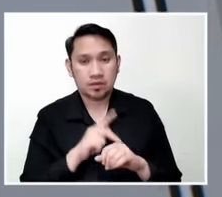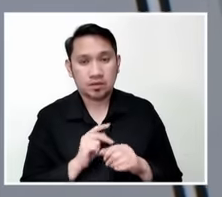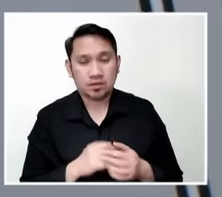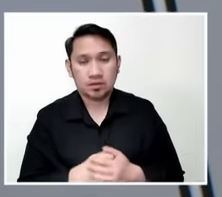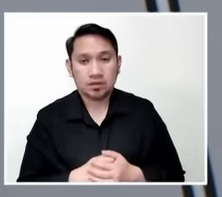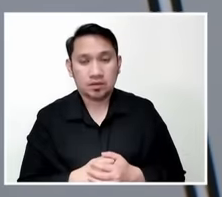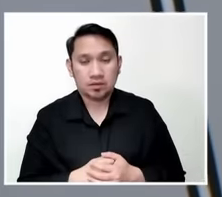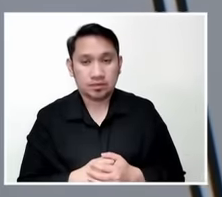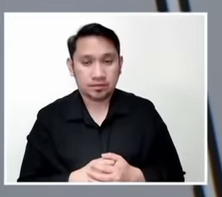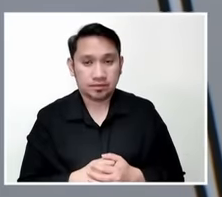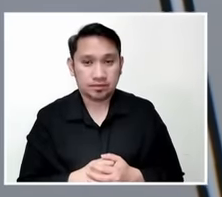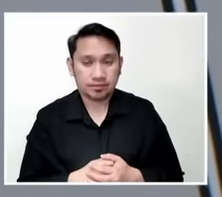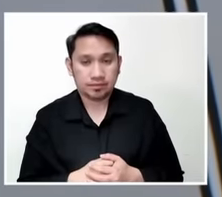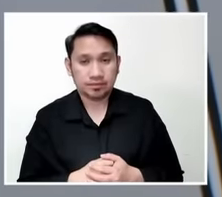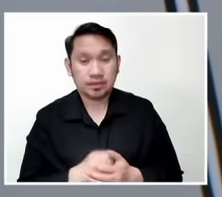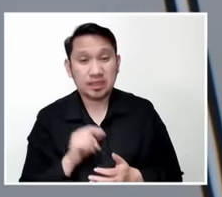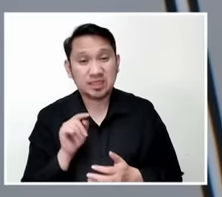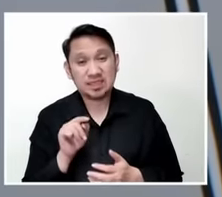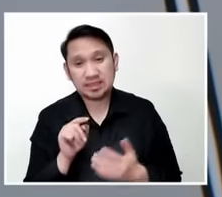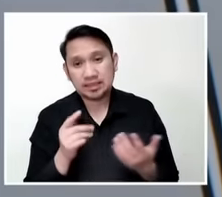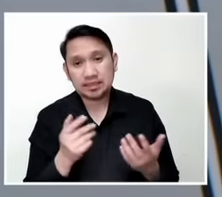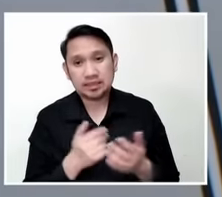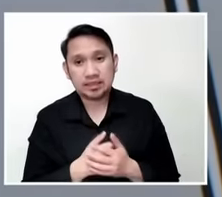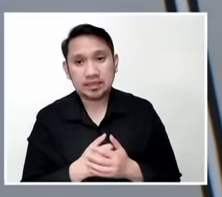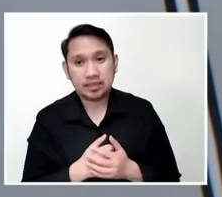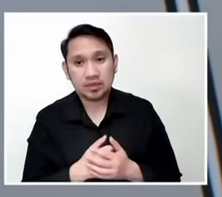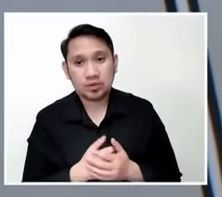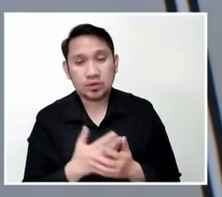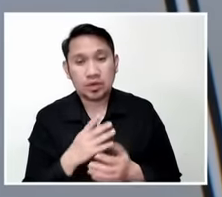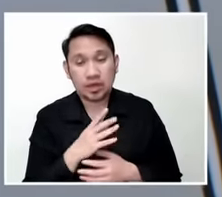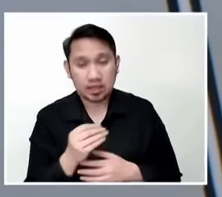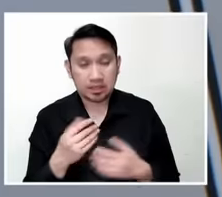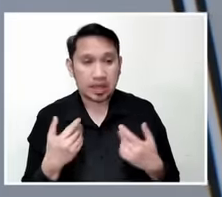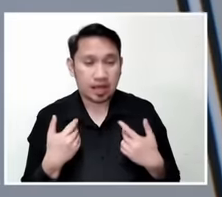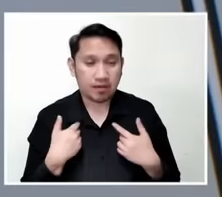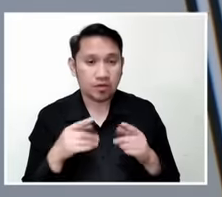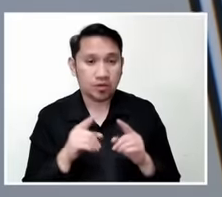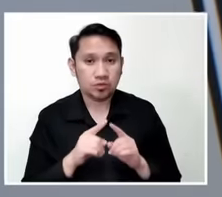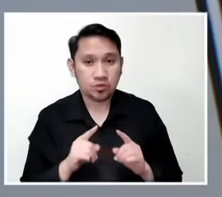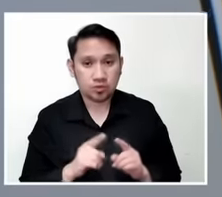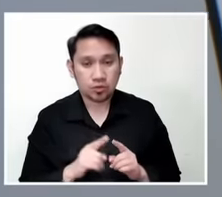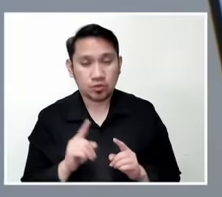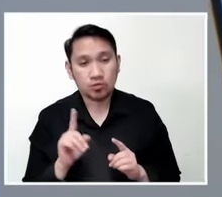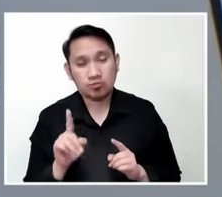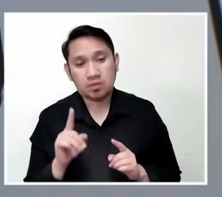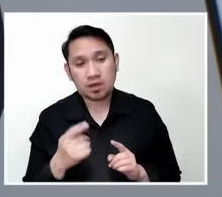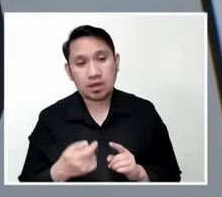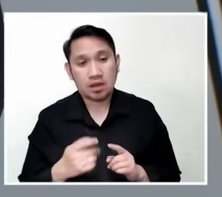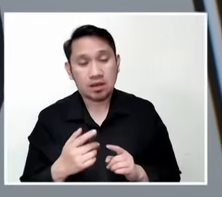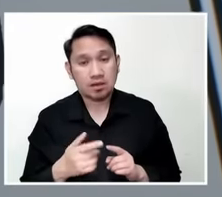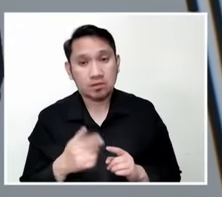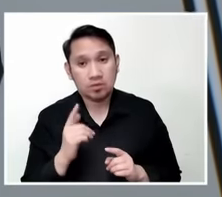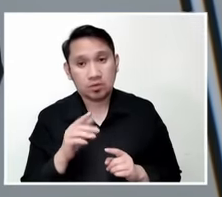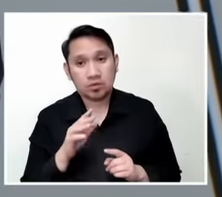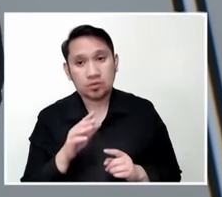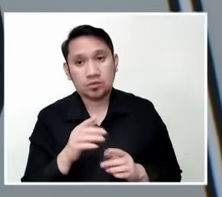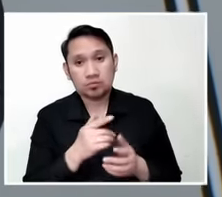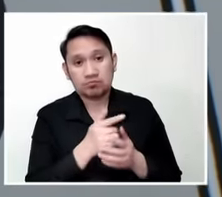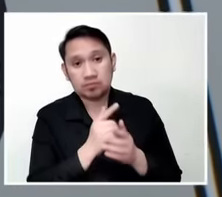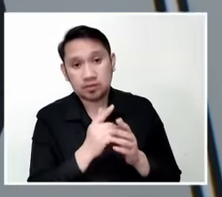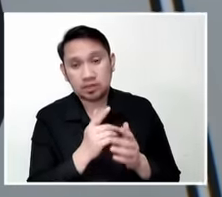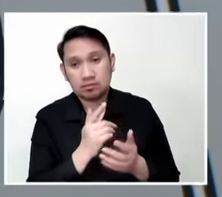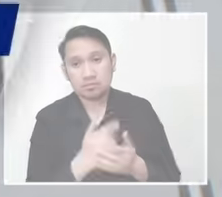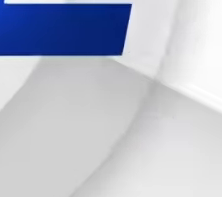Health, karamihan ay dulot ng mga legal na paputok. Nagpapatrol, Ara